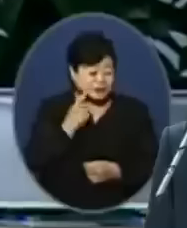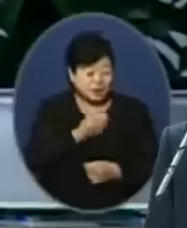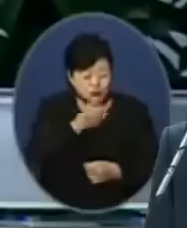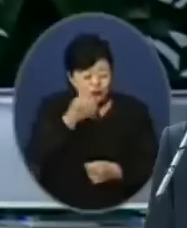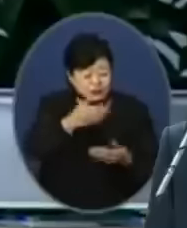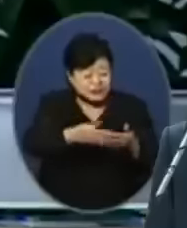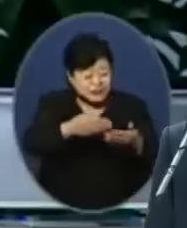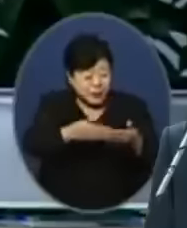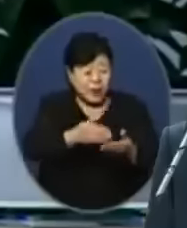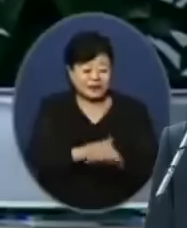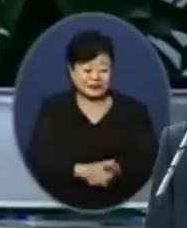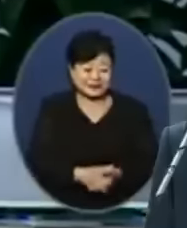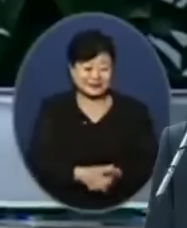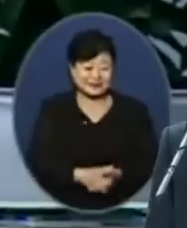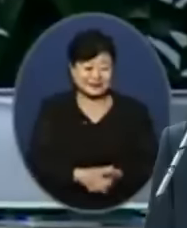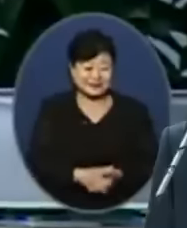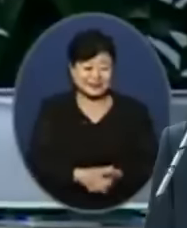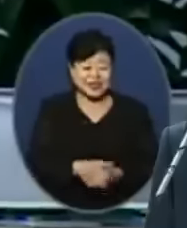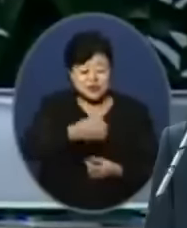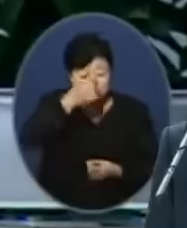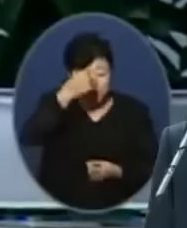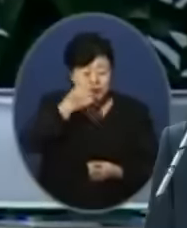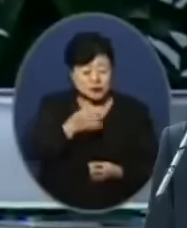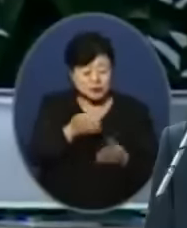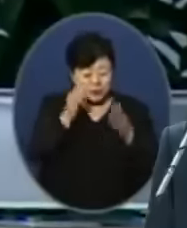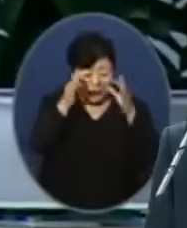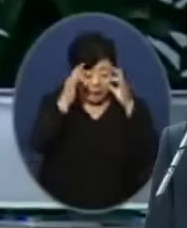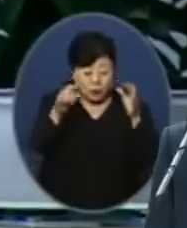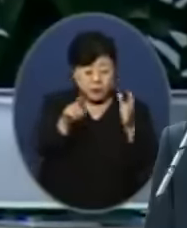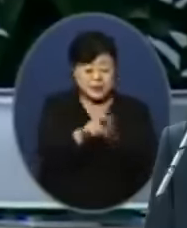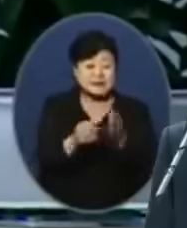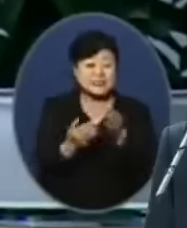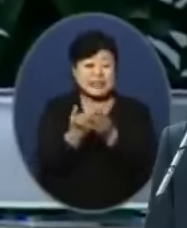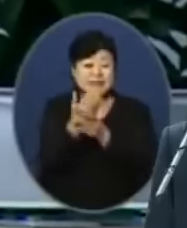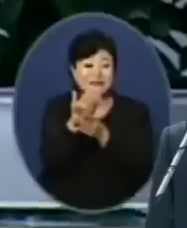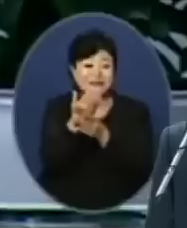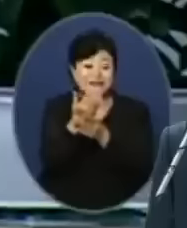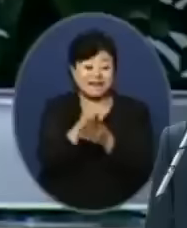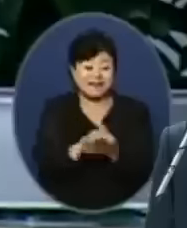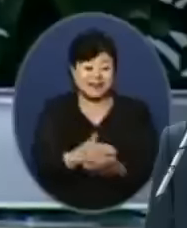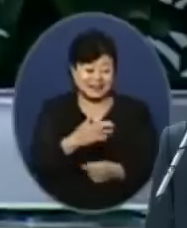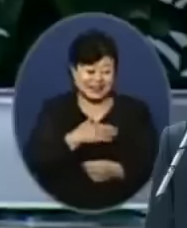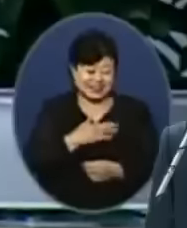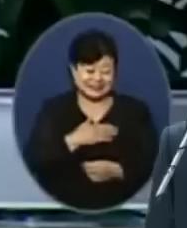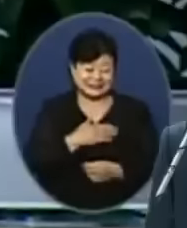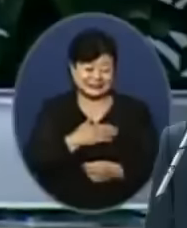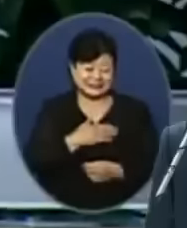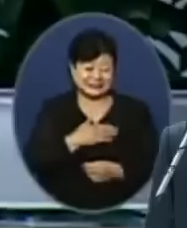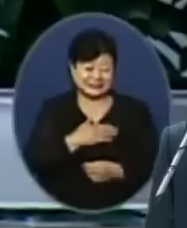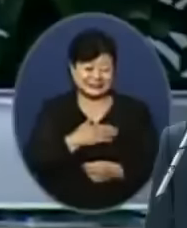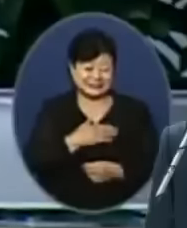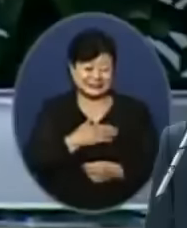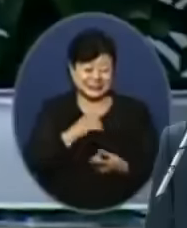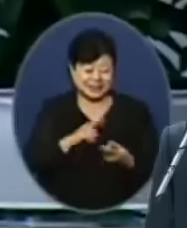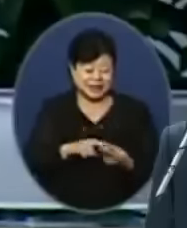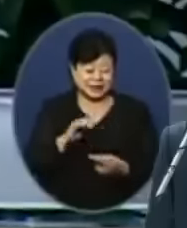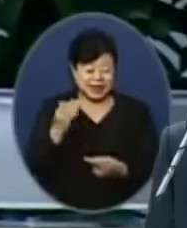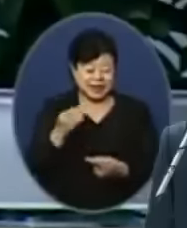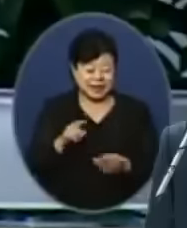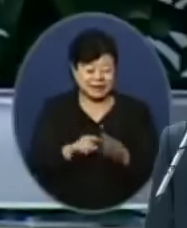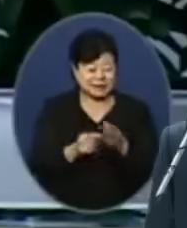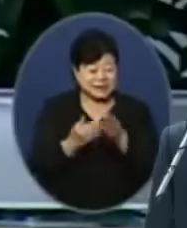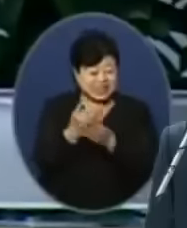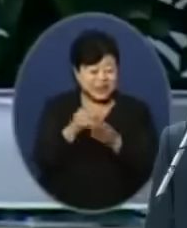꿈을 그리게 되는 것입니다. 그 꿈을 바라보면 믿음이 생기는 것입니다. 나는 저 꿈대로 된다는 믿음이